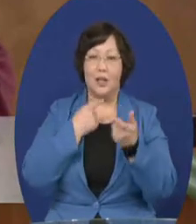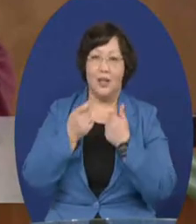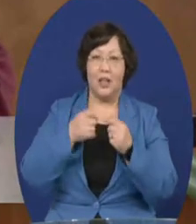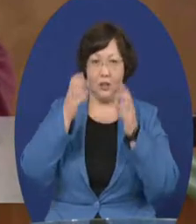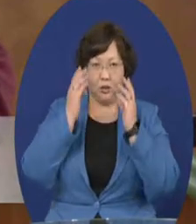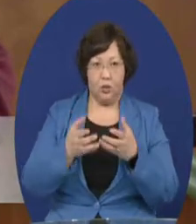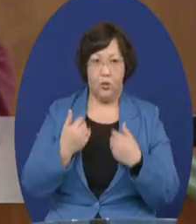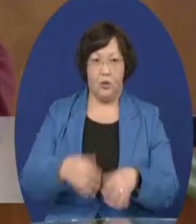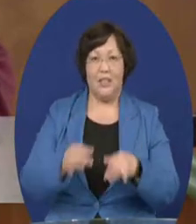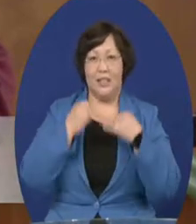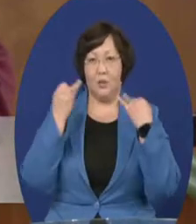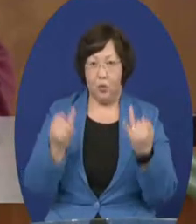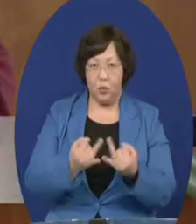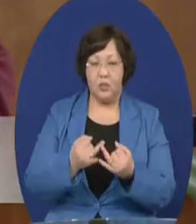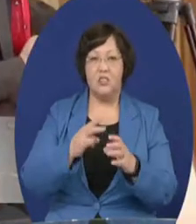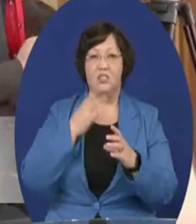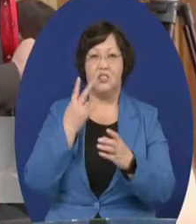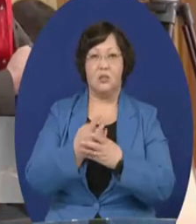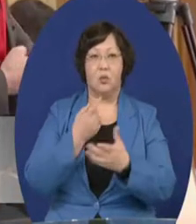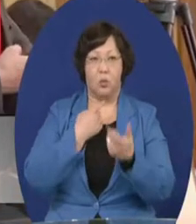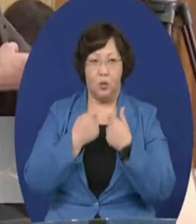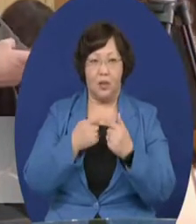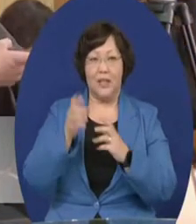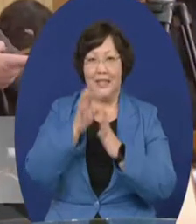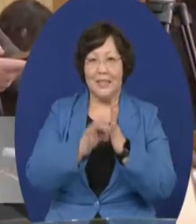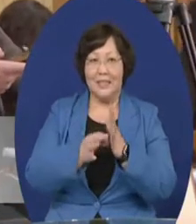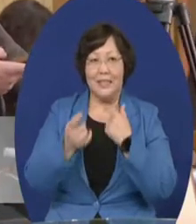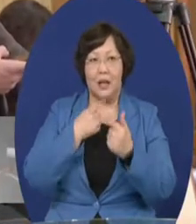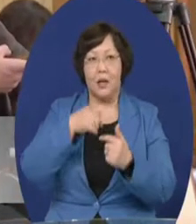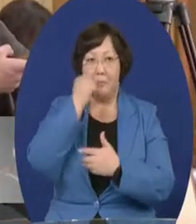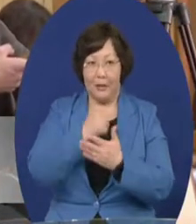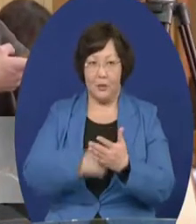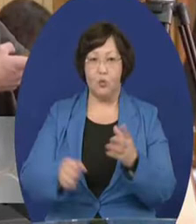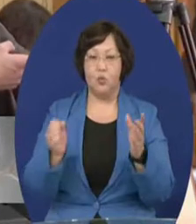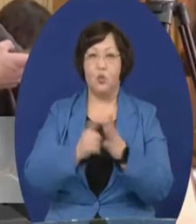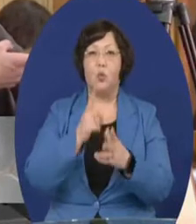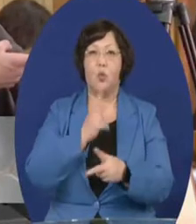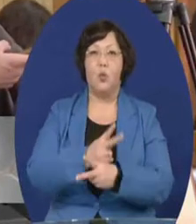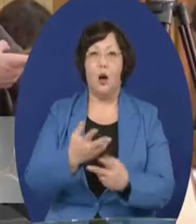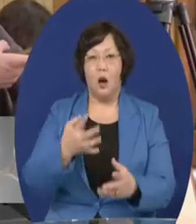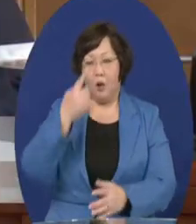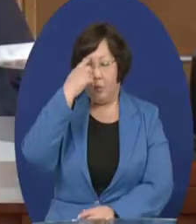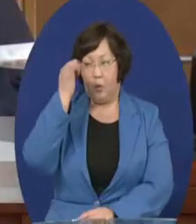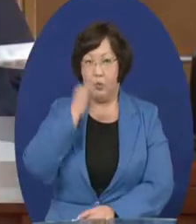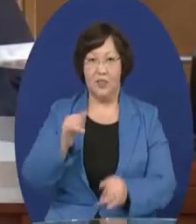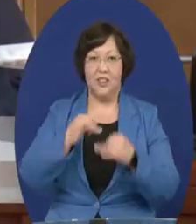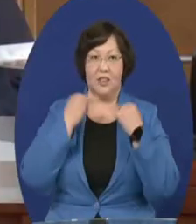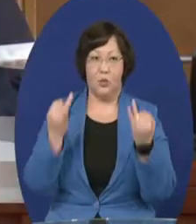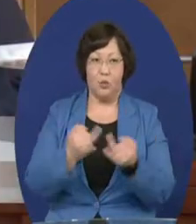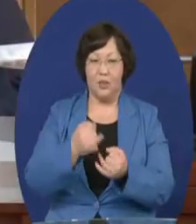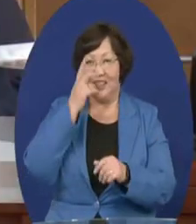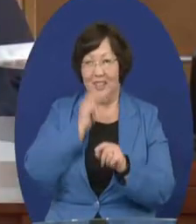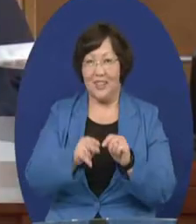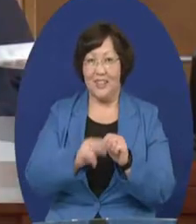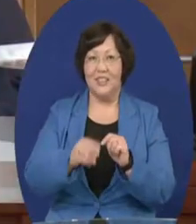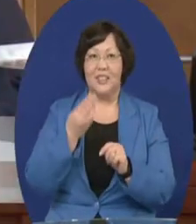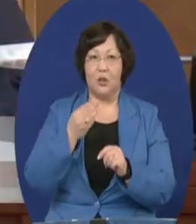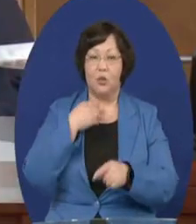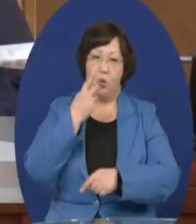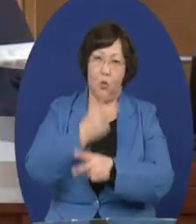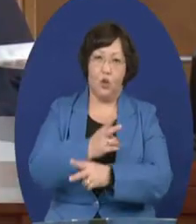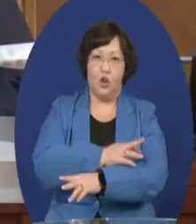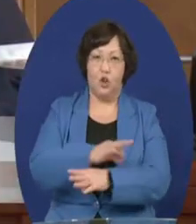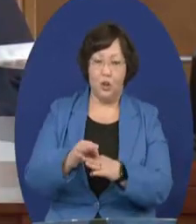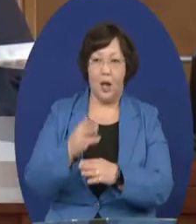байна. Улсын их хурлын чуулганы нэгдсэн хуралдаанаар хилэлцсэн батлсан чухал хуулиудын нэг бол Монгол улсын их хурлын хяна шалгалтын тухай хуулийн төсөл